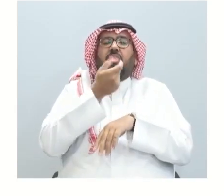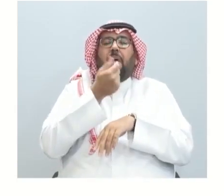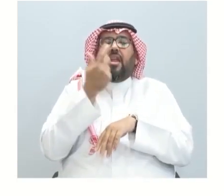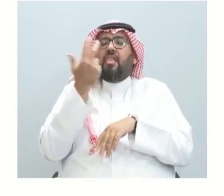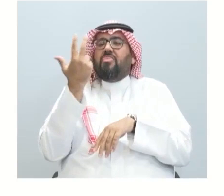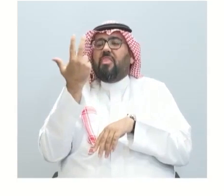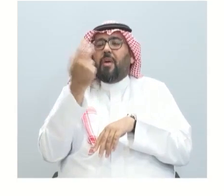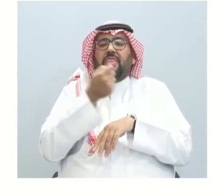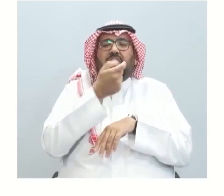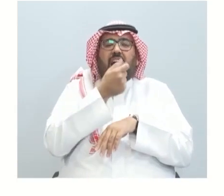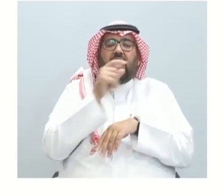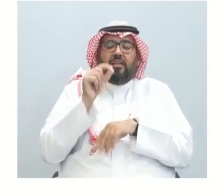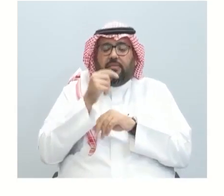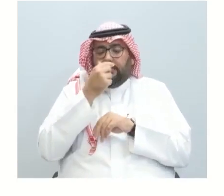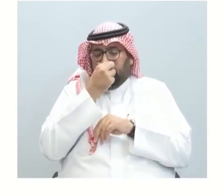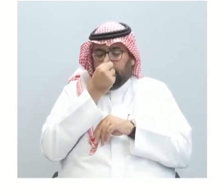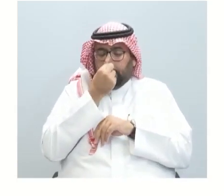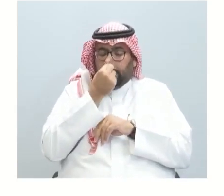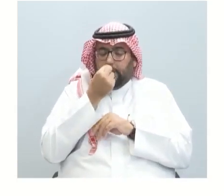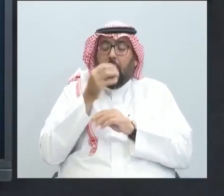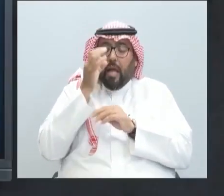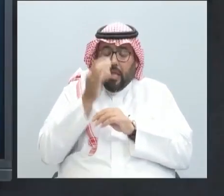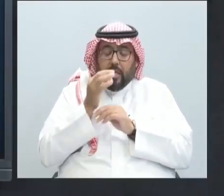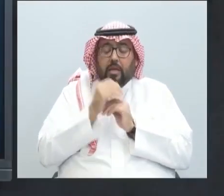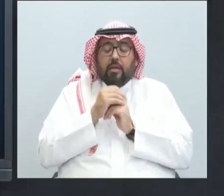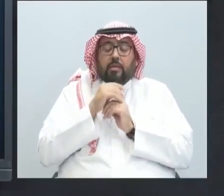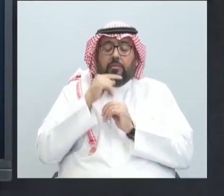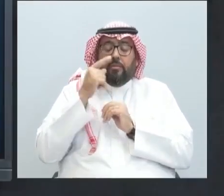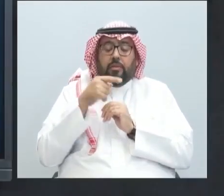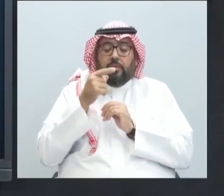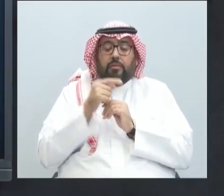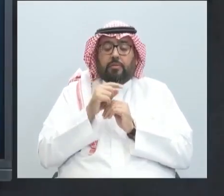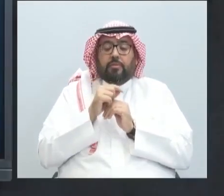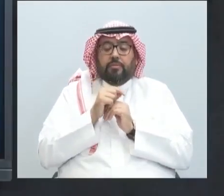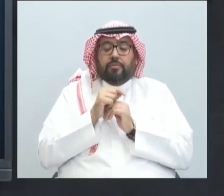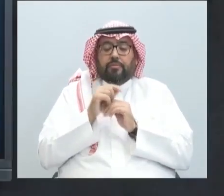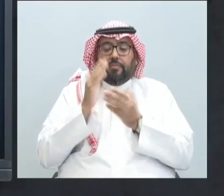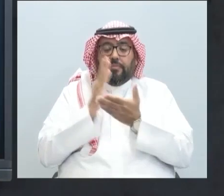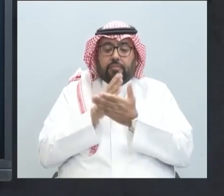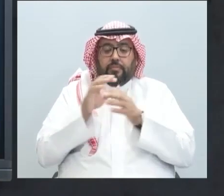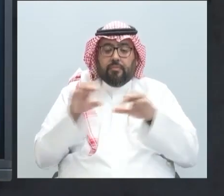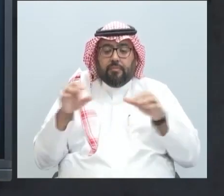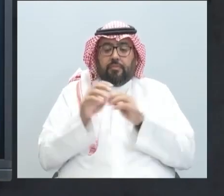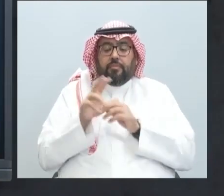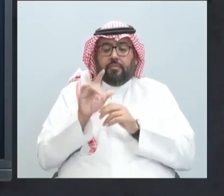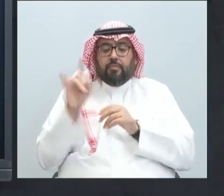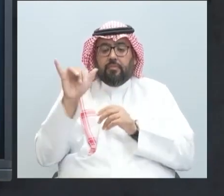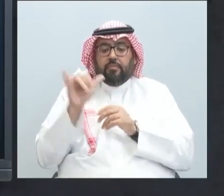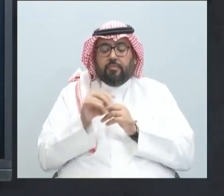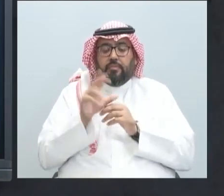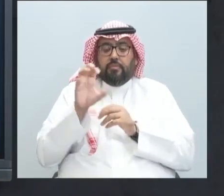مختلف لبعض هذه الحقيقيات النوى وذكرنا لعل هنالك ايضا انقسامات على مستوى الخلايا